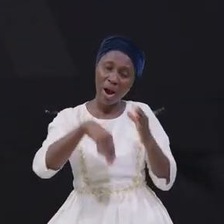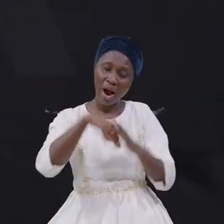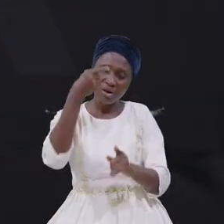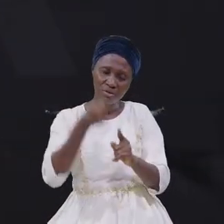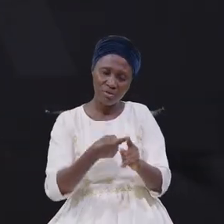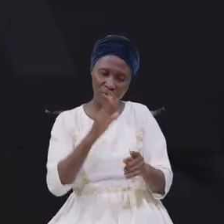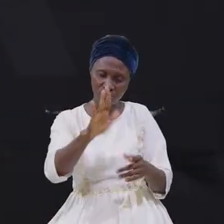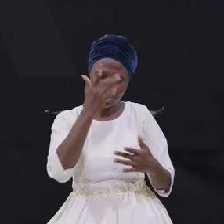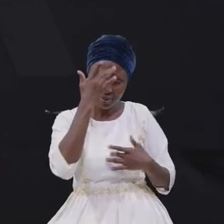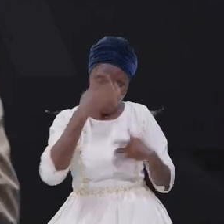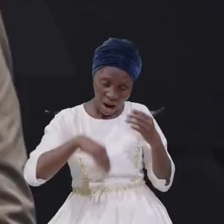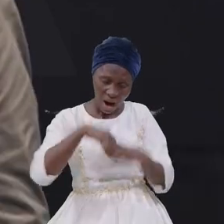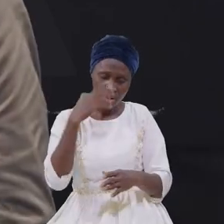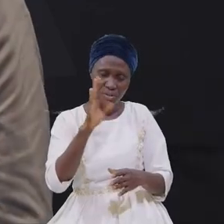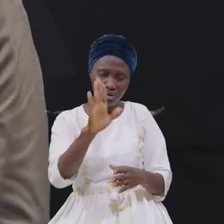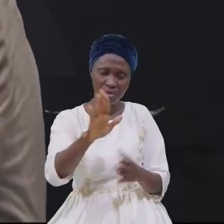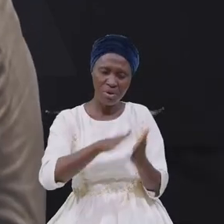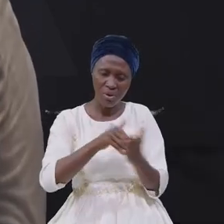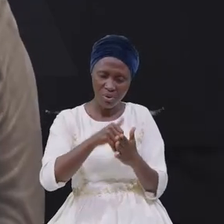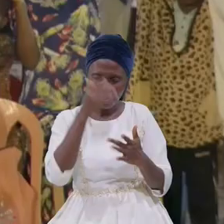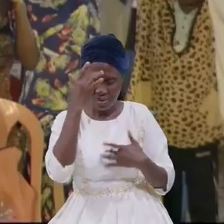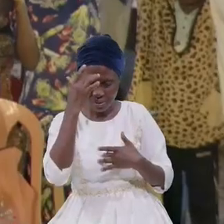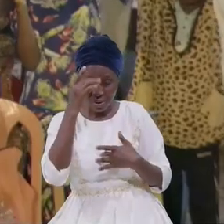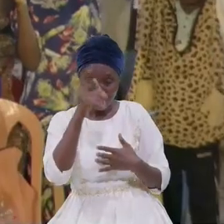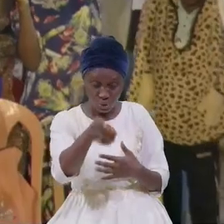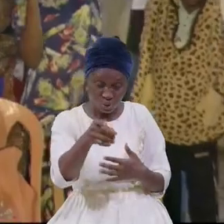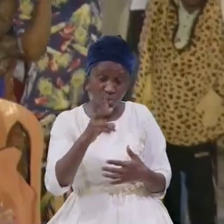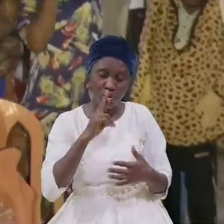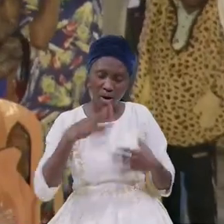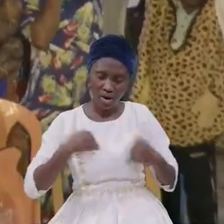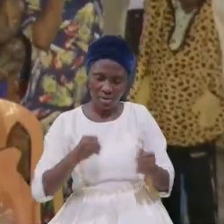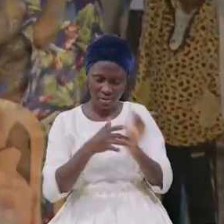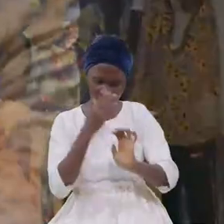maladies, de vos infirmités. Vous êtes guéri.